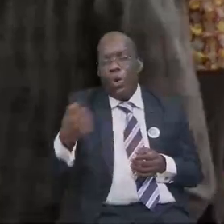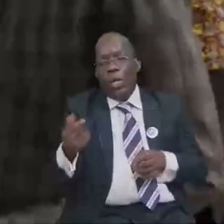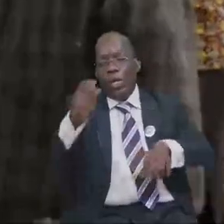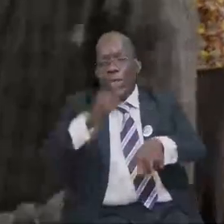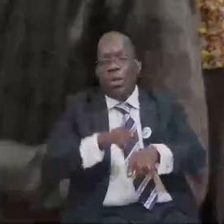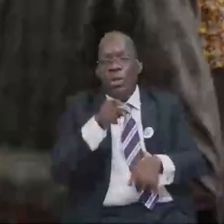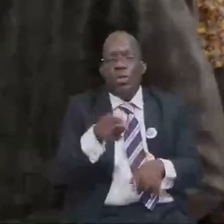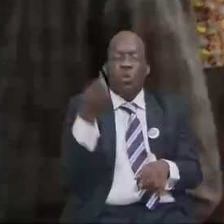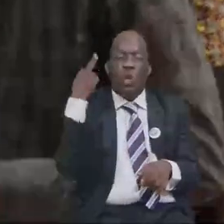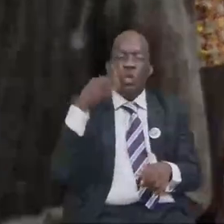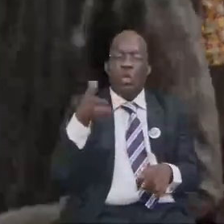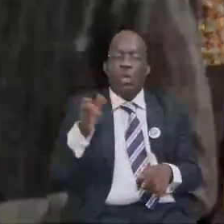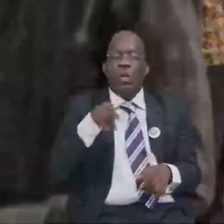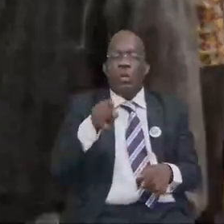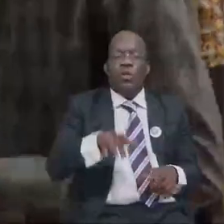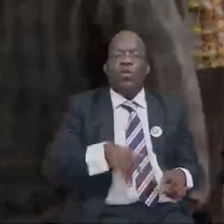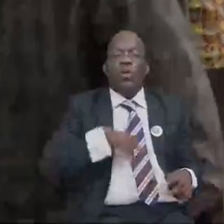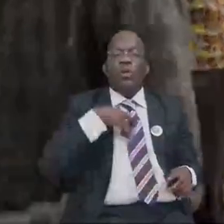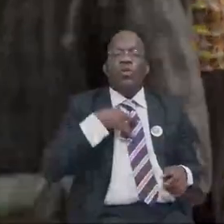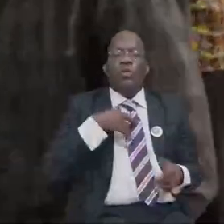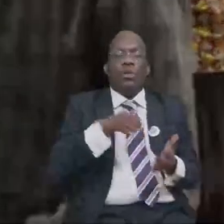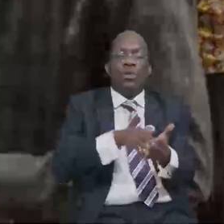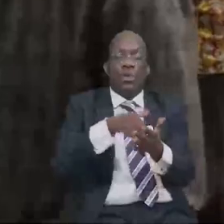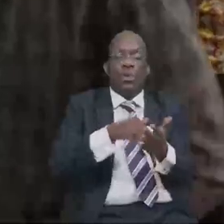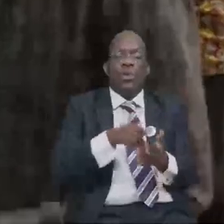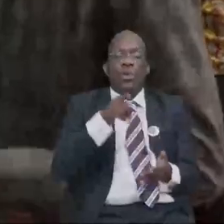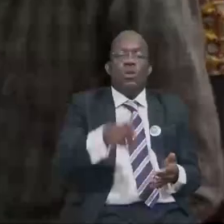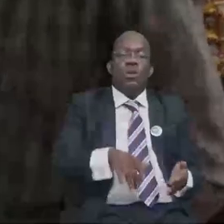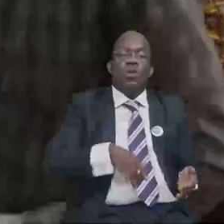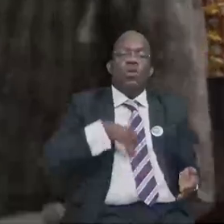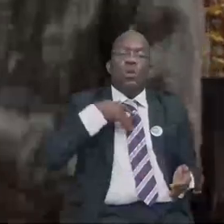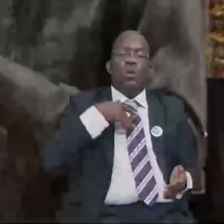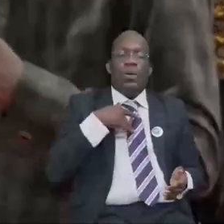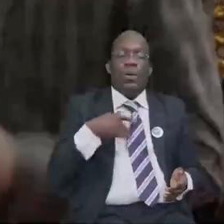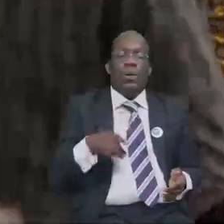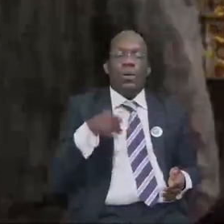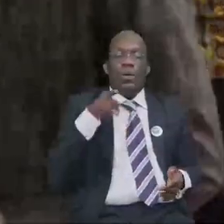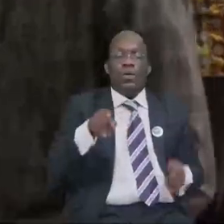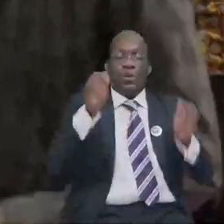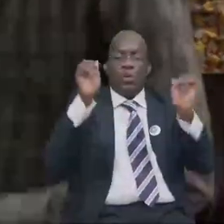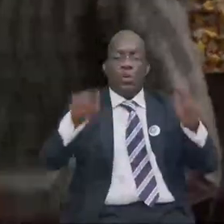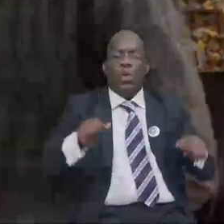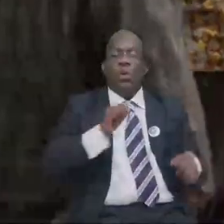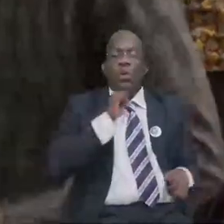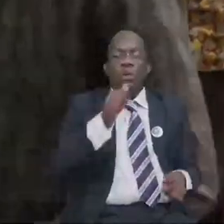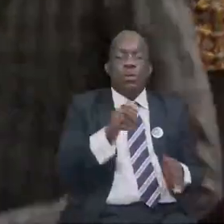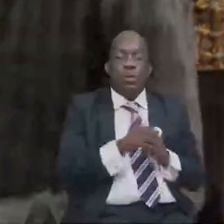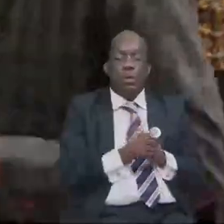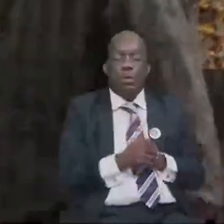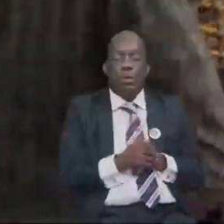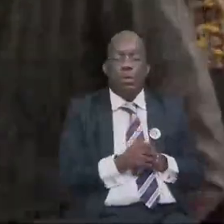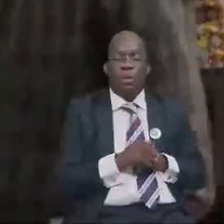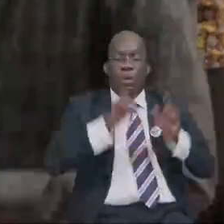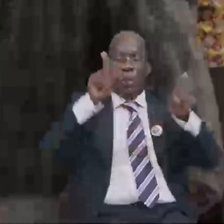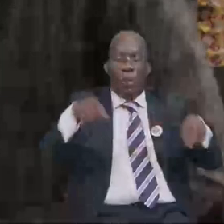La dernière fois tu étais là-bas et tu te sentais faible. Tu te disais que tu ne pouvais pas.